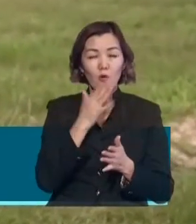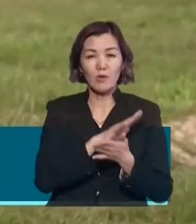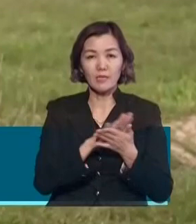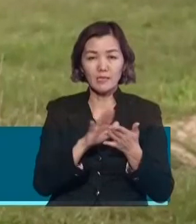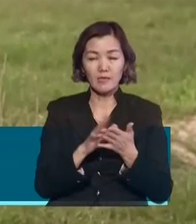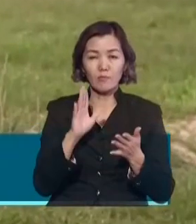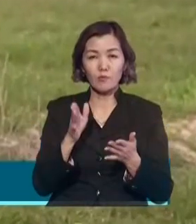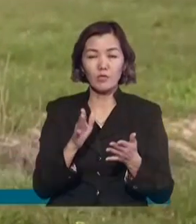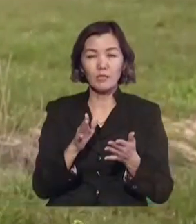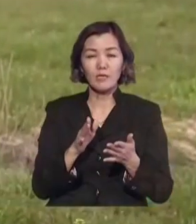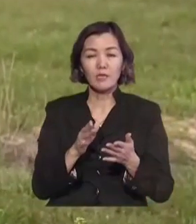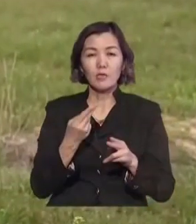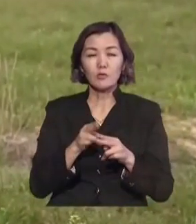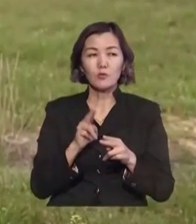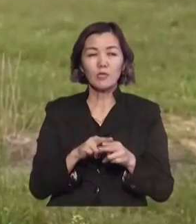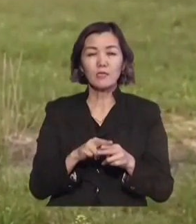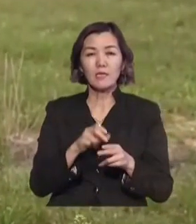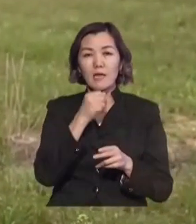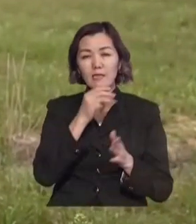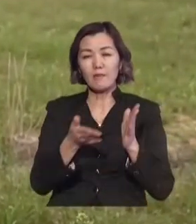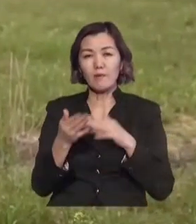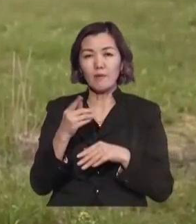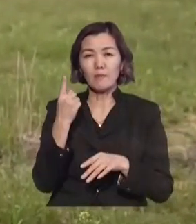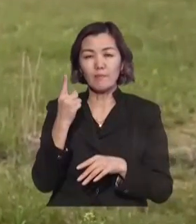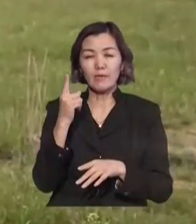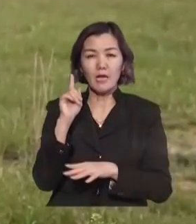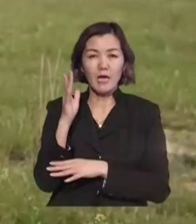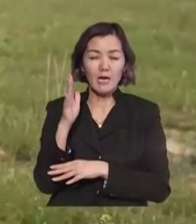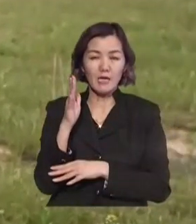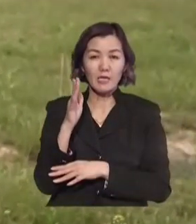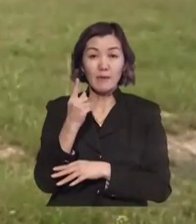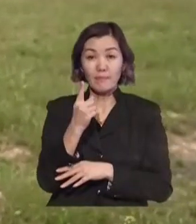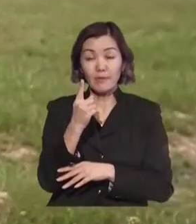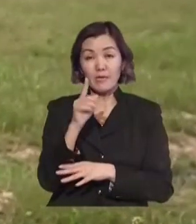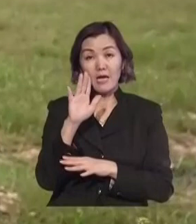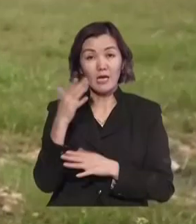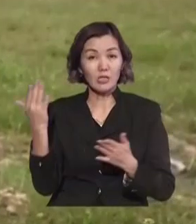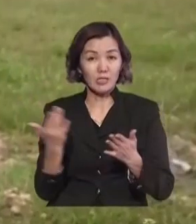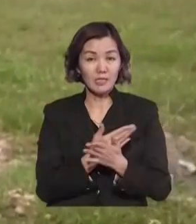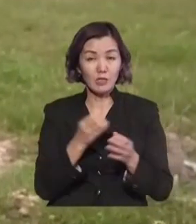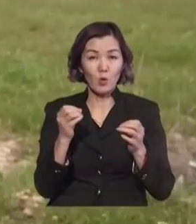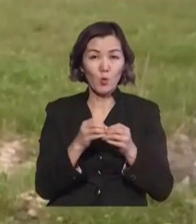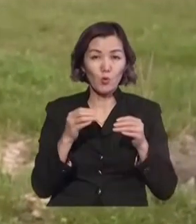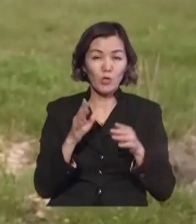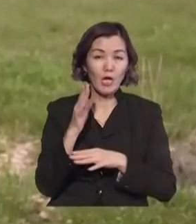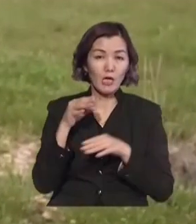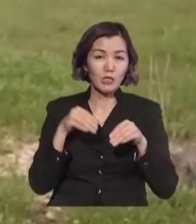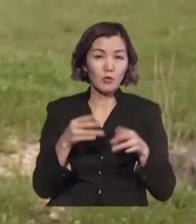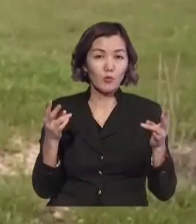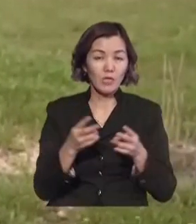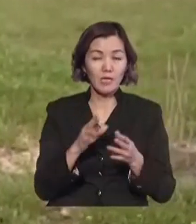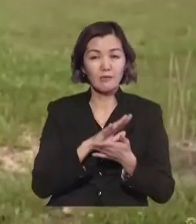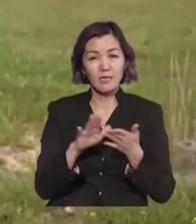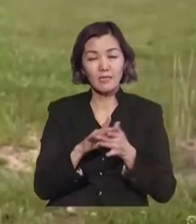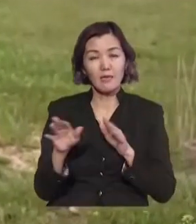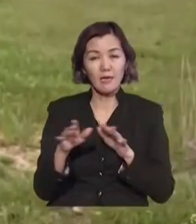ми тынық. Осыны білгендіктен болар, бабаларымыз бір тал кессең, он тал ек деген. Бұл қазіргі біздің қозғап жүрген табиғаттағы